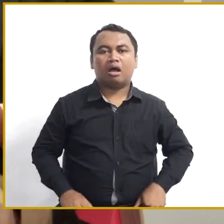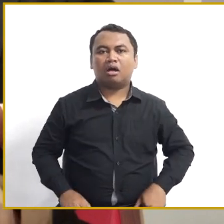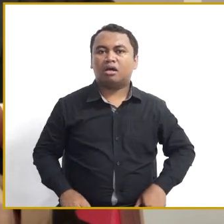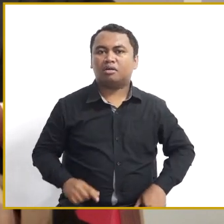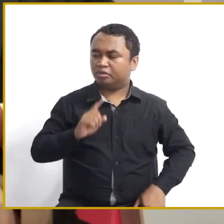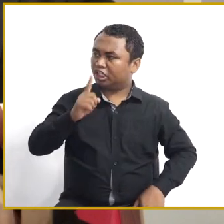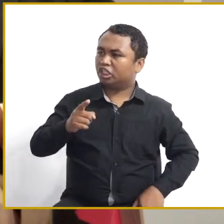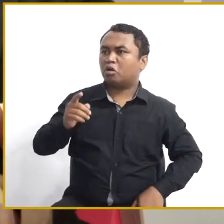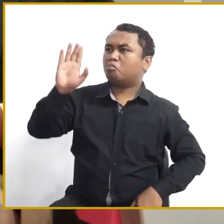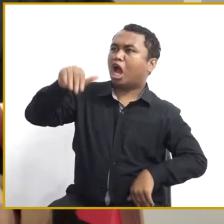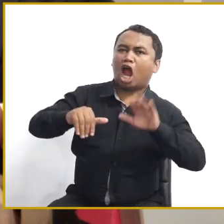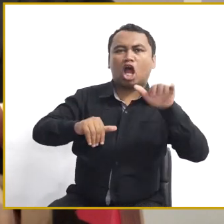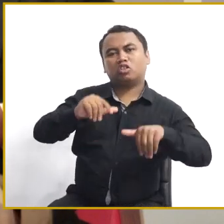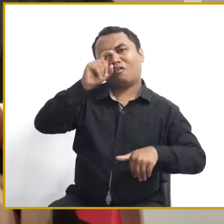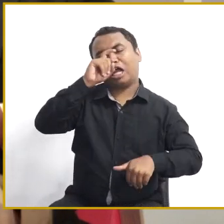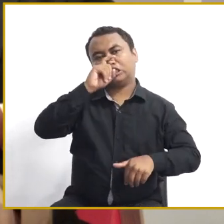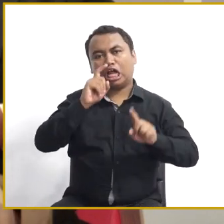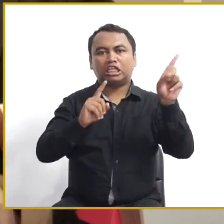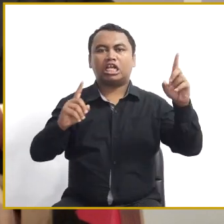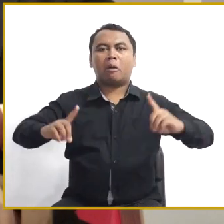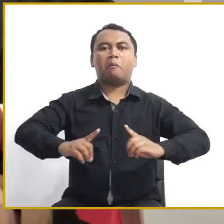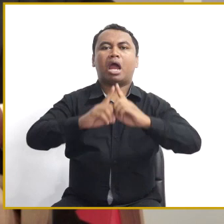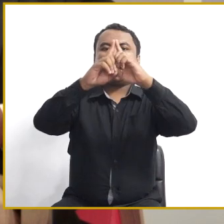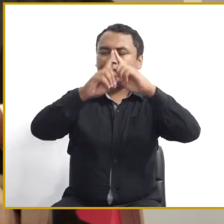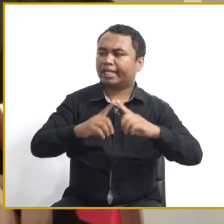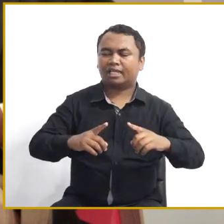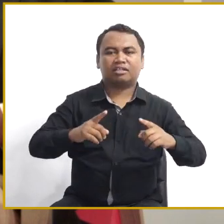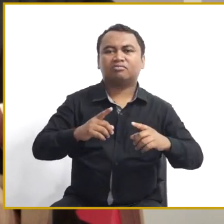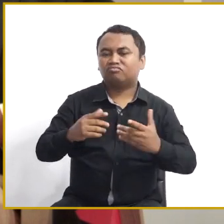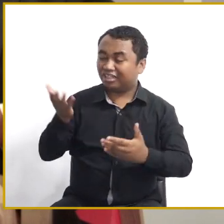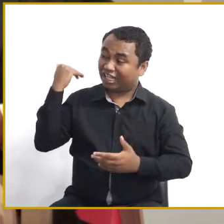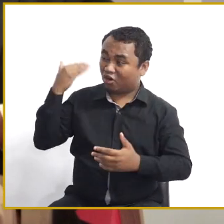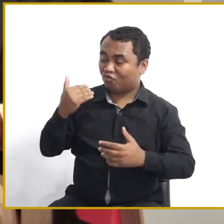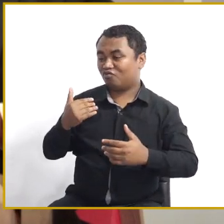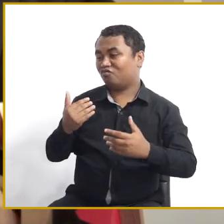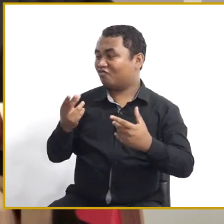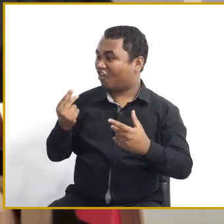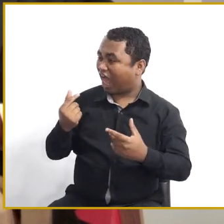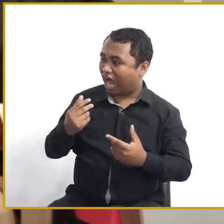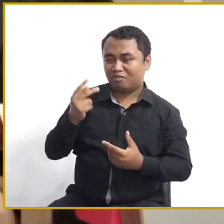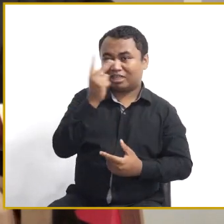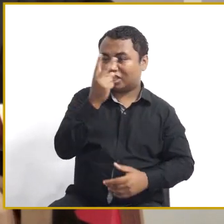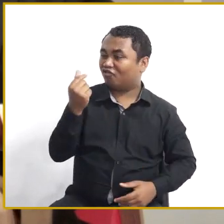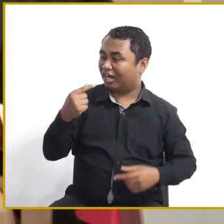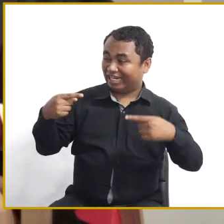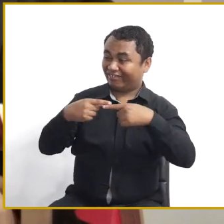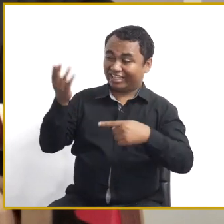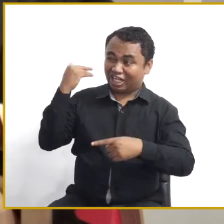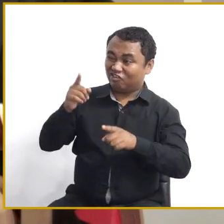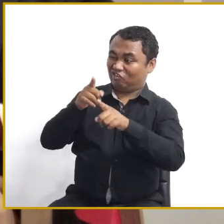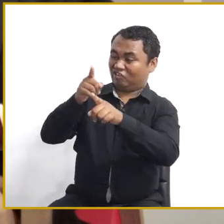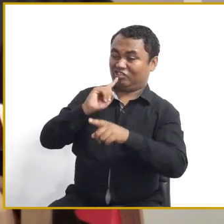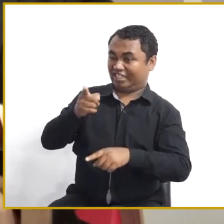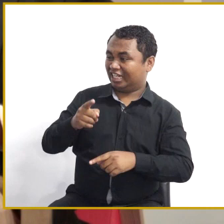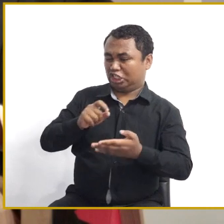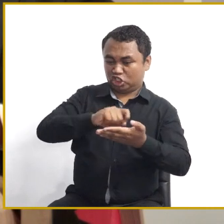fampiatsona ny fampiasa vola tany a Paris ireny tsika na ny conférence des bailleurs et des investisseurs tany Paris nenjehana be tamin'izany fotoana izany